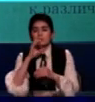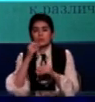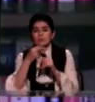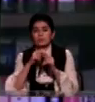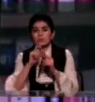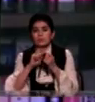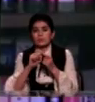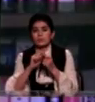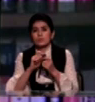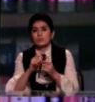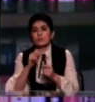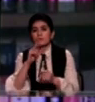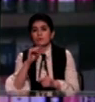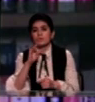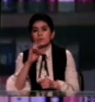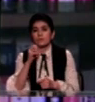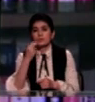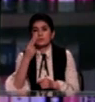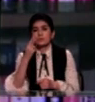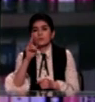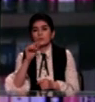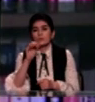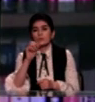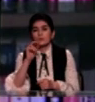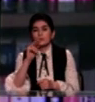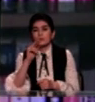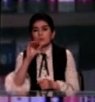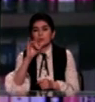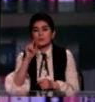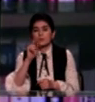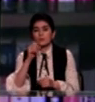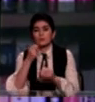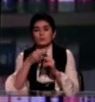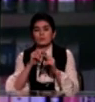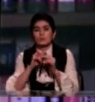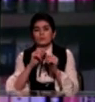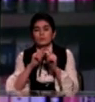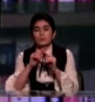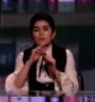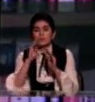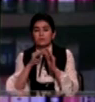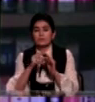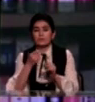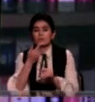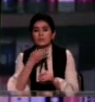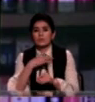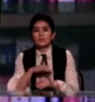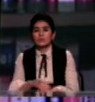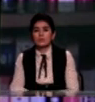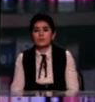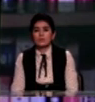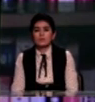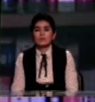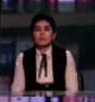червей составляет пара надглоточных узлов и пара подглоточных